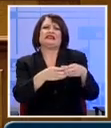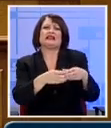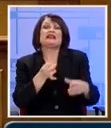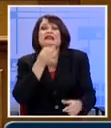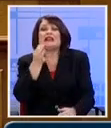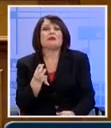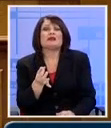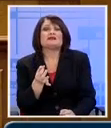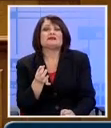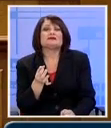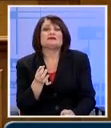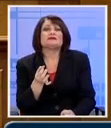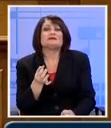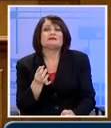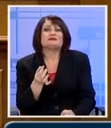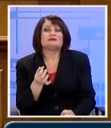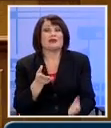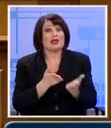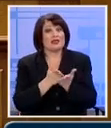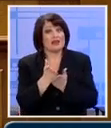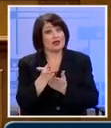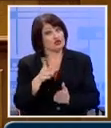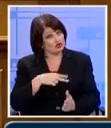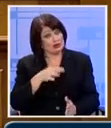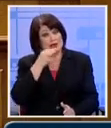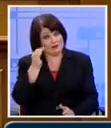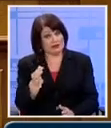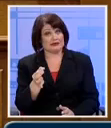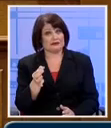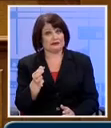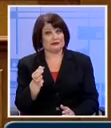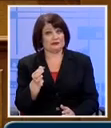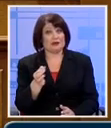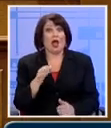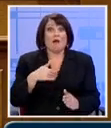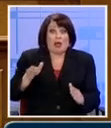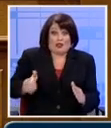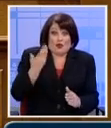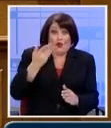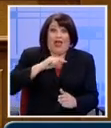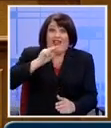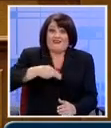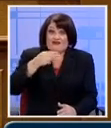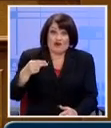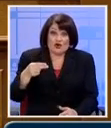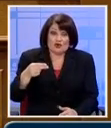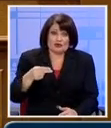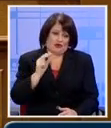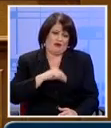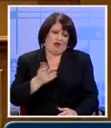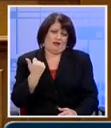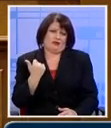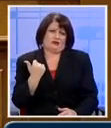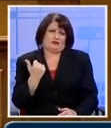είπατε? Για να είμαστε δίκαιοι, το σωστό τους είπατε. Μια έξοδος από το ευρώ δεν θα ωφελήσει